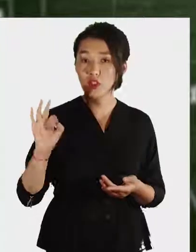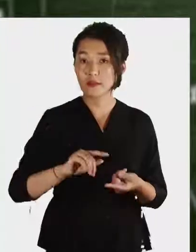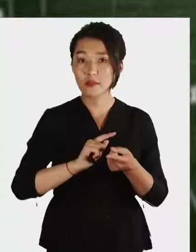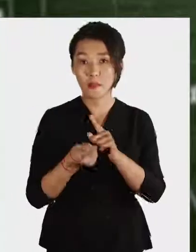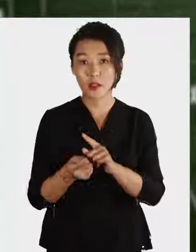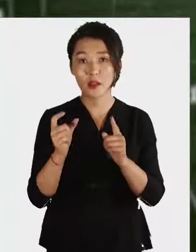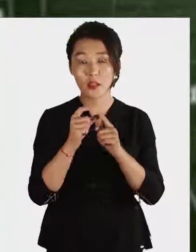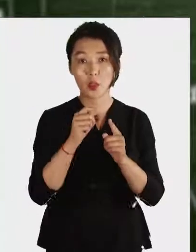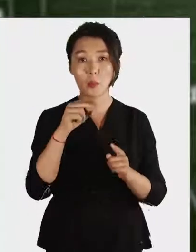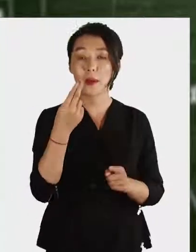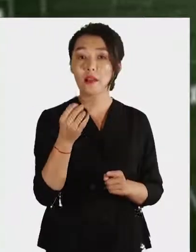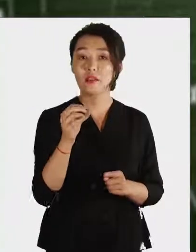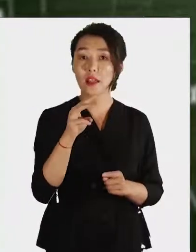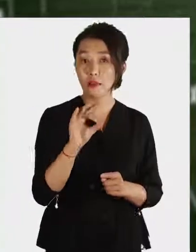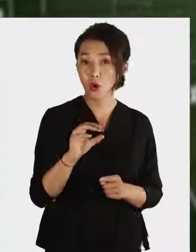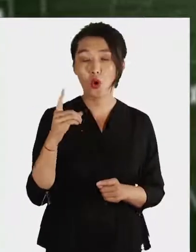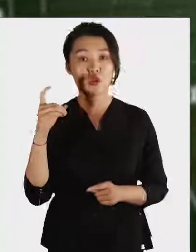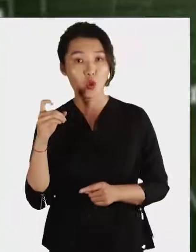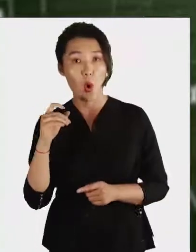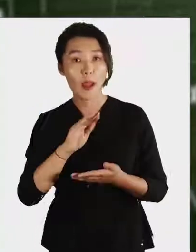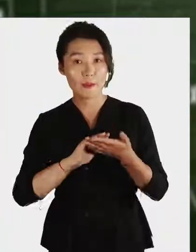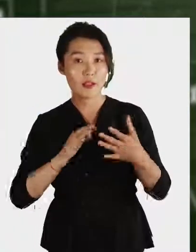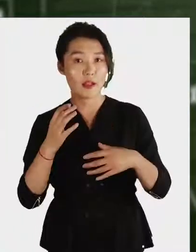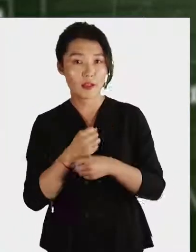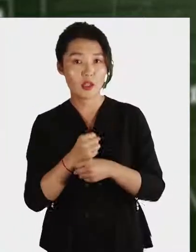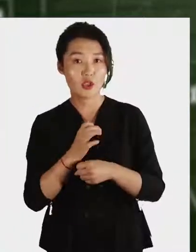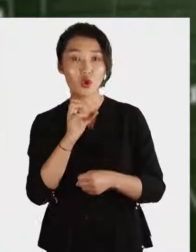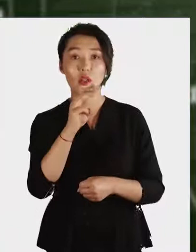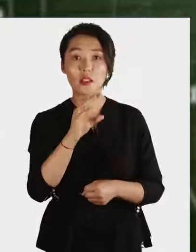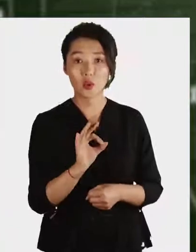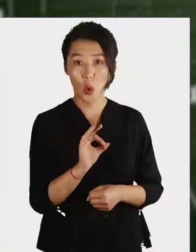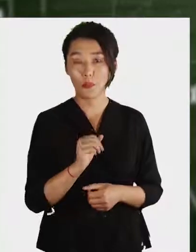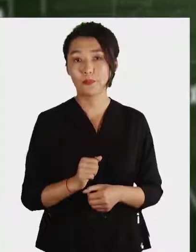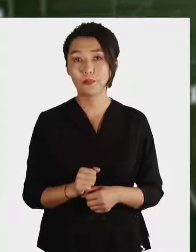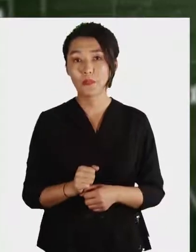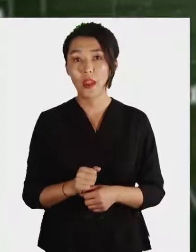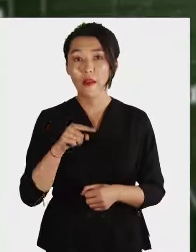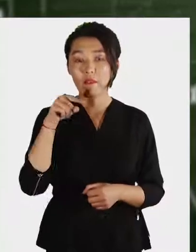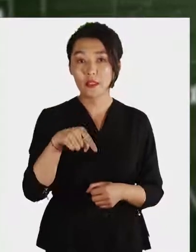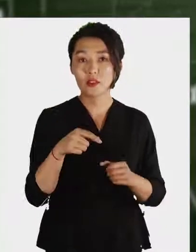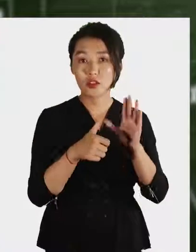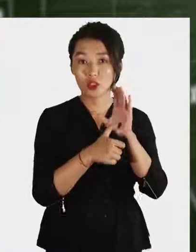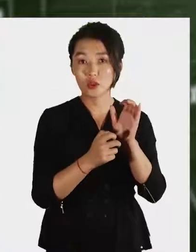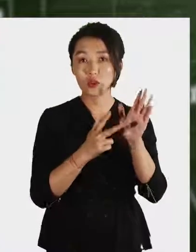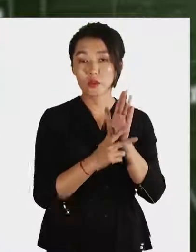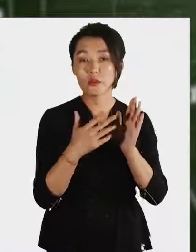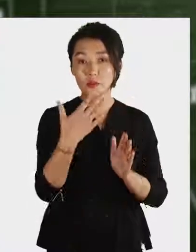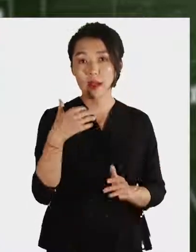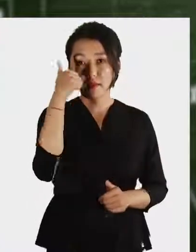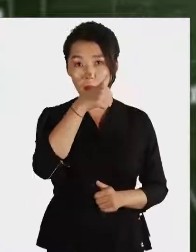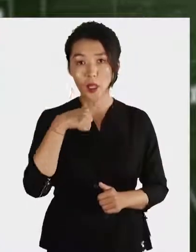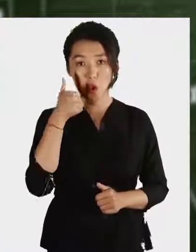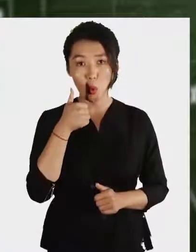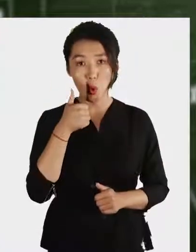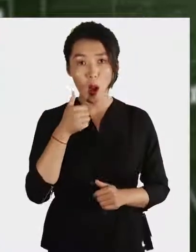словом «цento» – 100, и писали сокращенно «100». В 1685 году